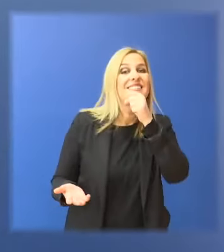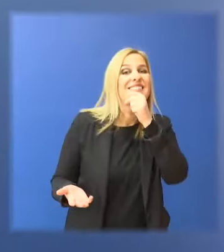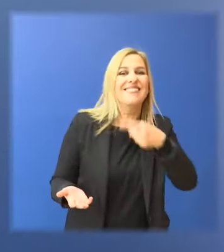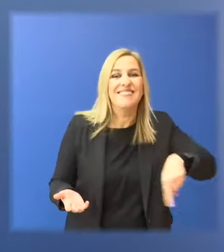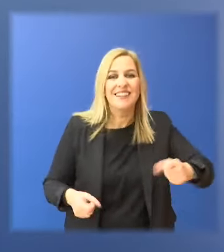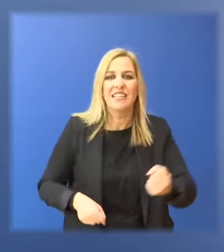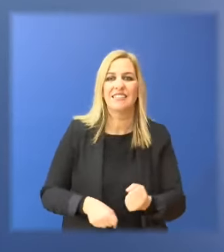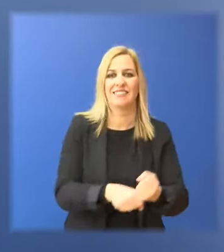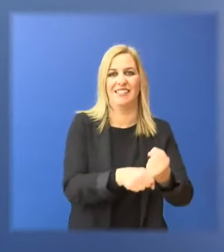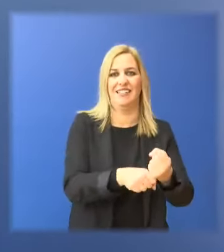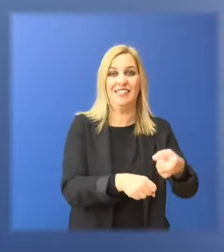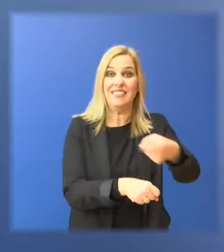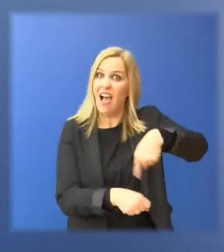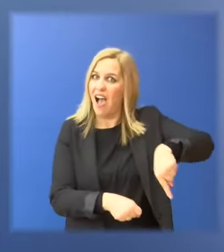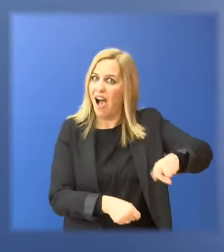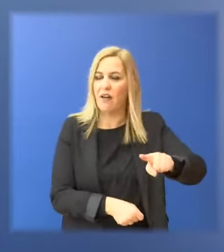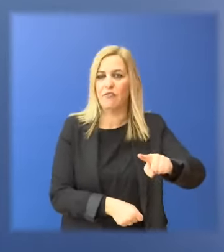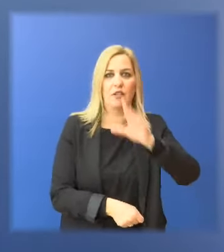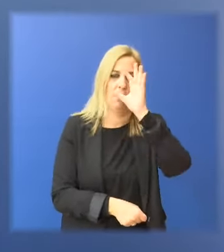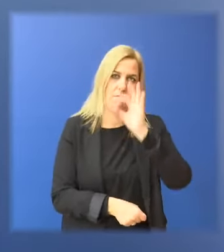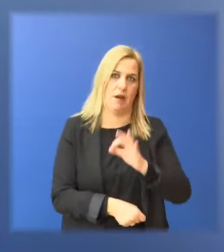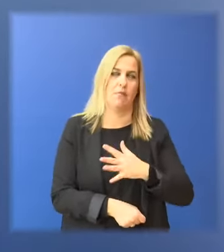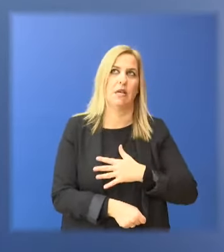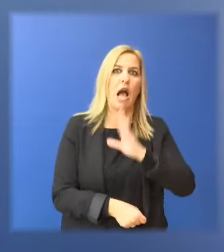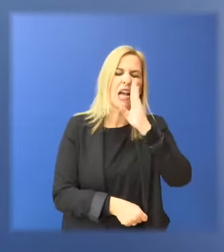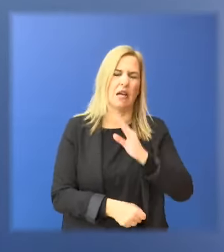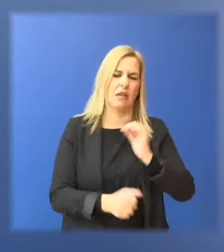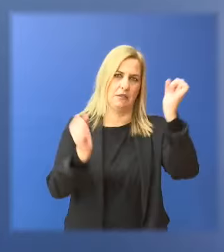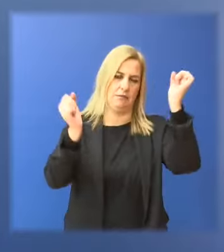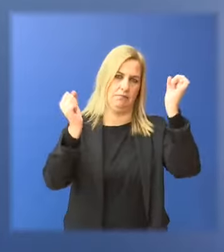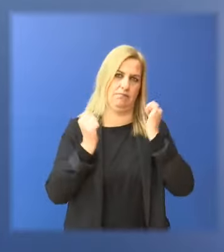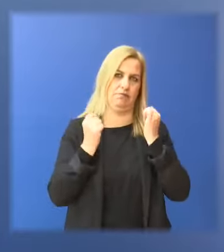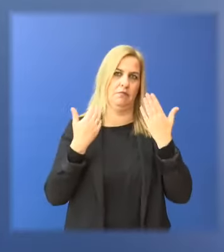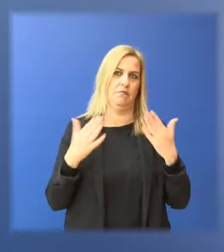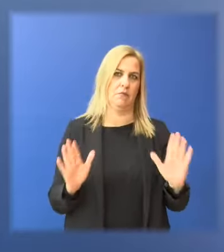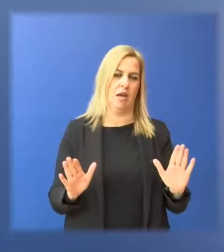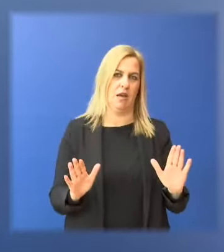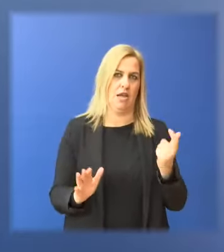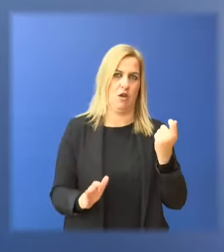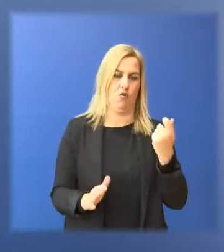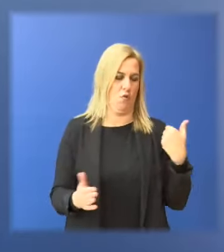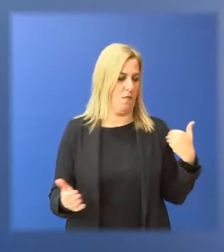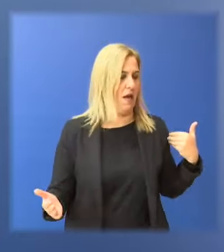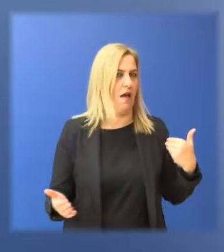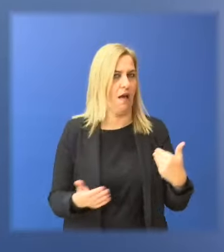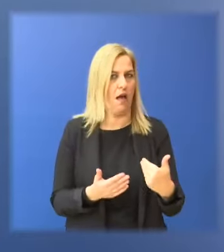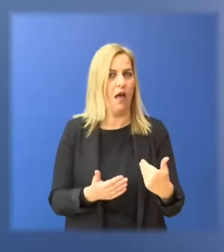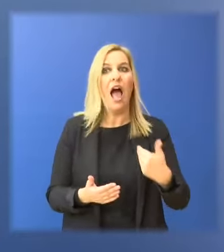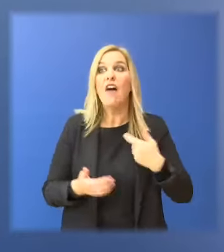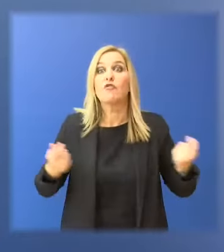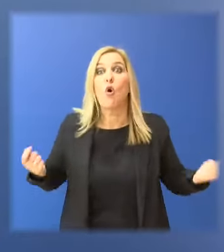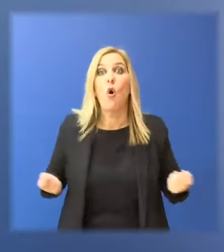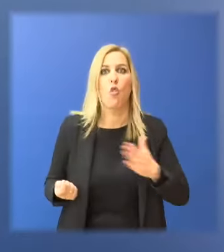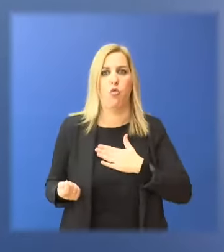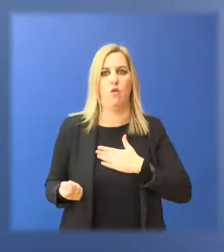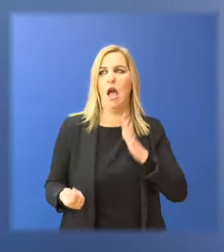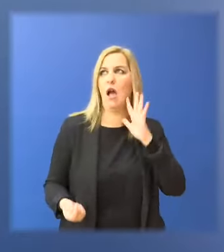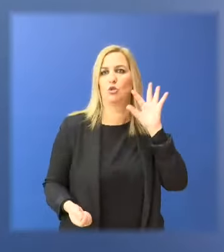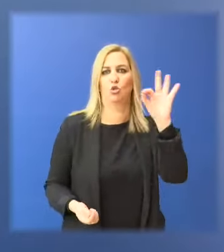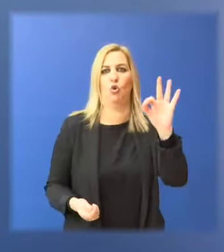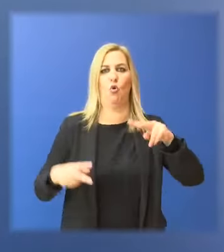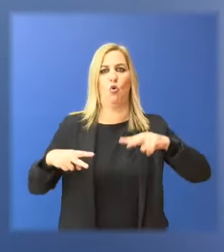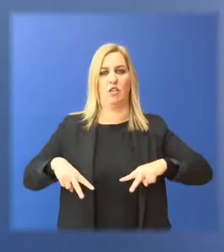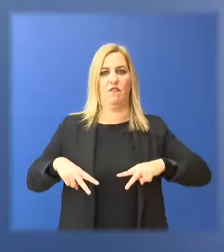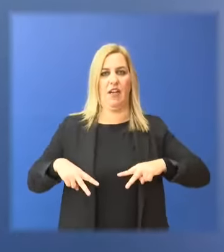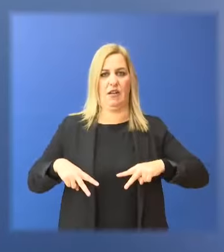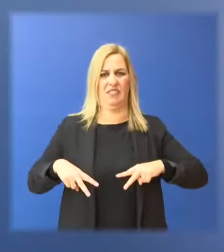και των γιαγιάδων μας που πλήρωσαν και αυτοί πολύ μια κρίση παρατεταμένη οικονομική. Αυτή είναι η δουλειά μας, αυτή είναι η αποστολή μας. Αν